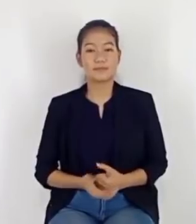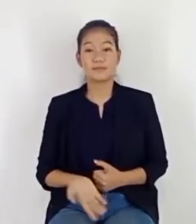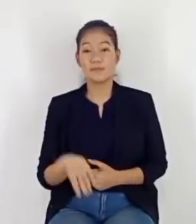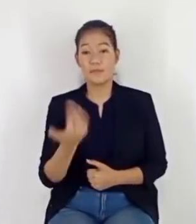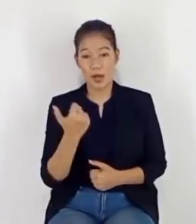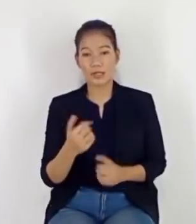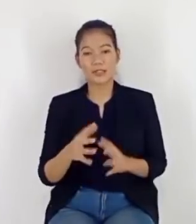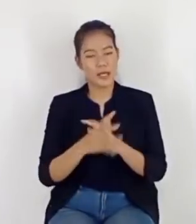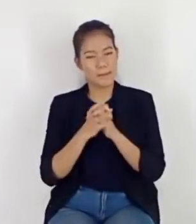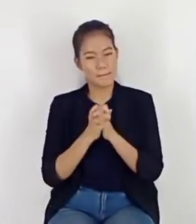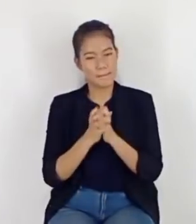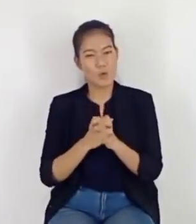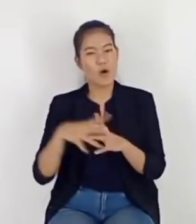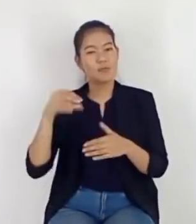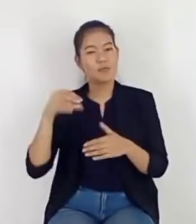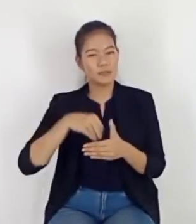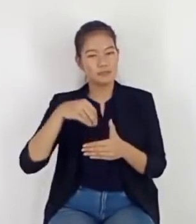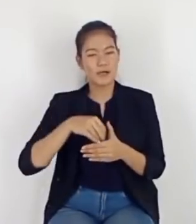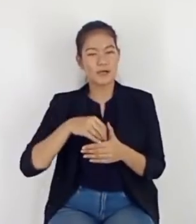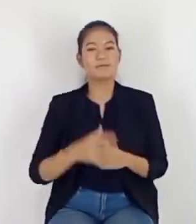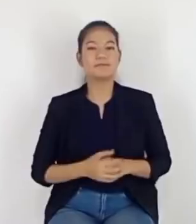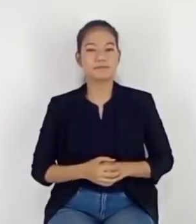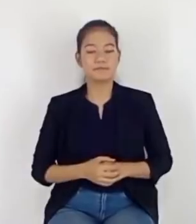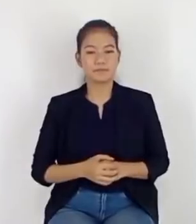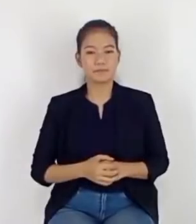Mari kita bawa persembahan kita di dalam doa.